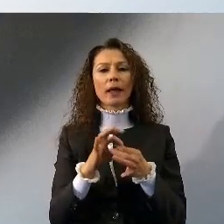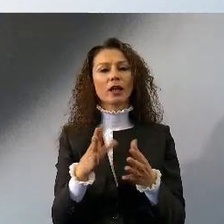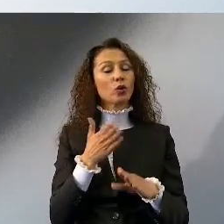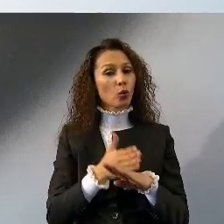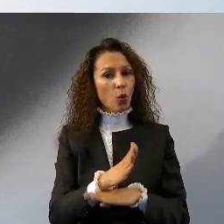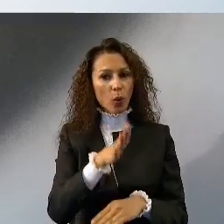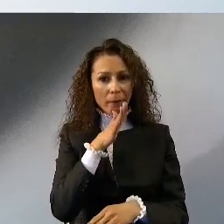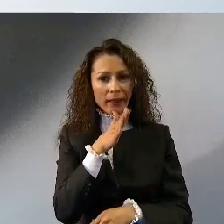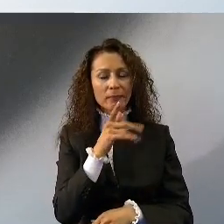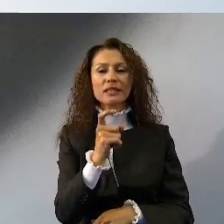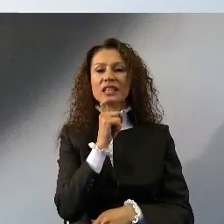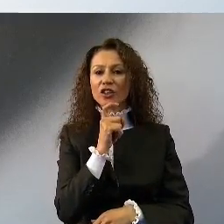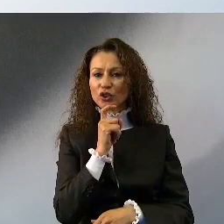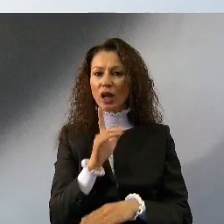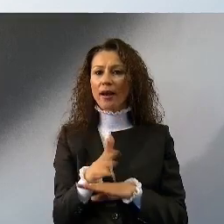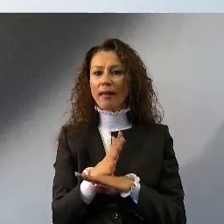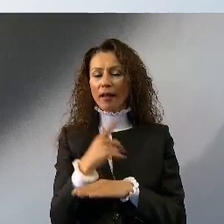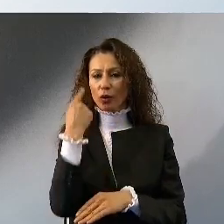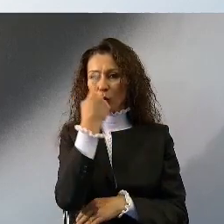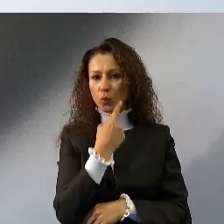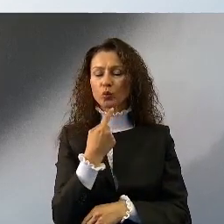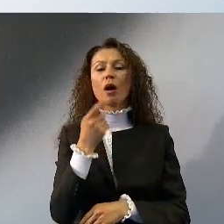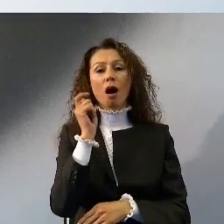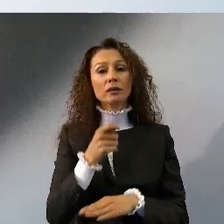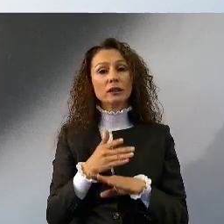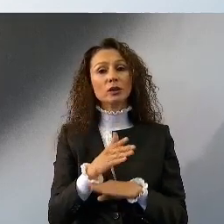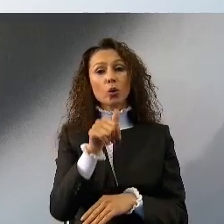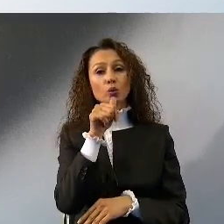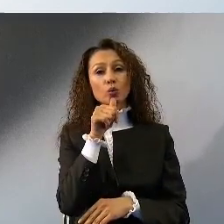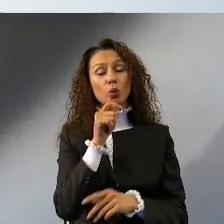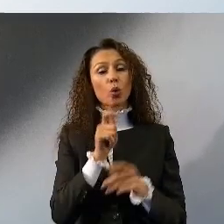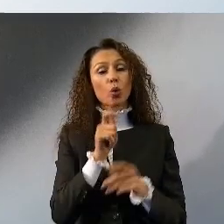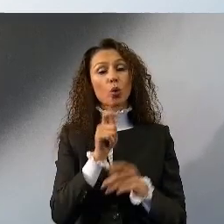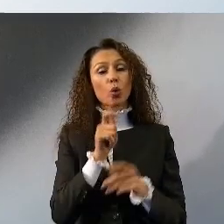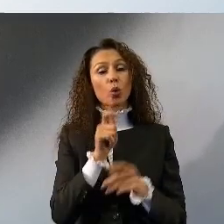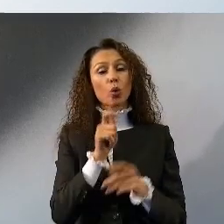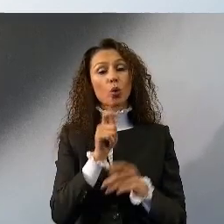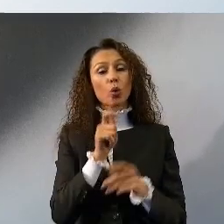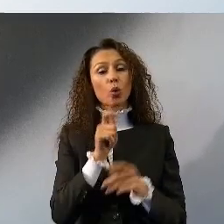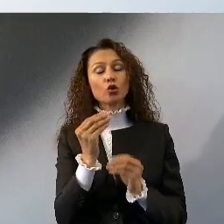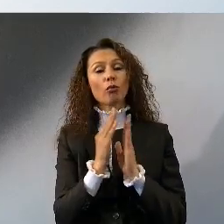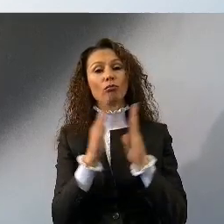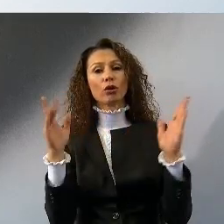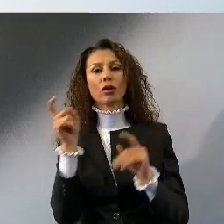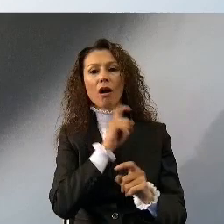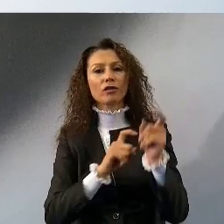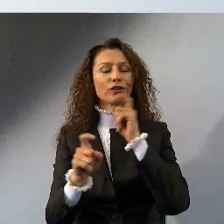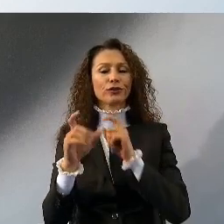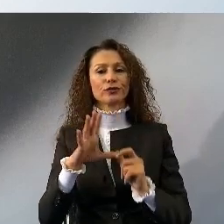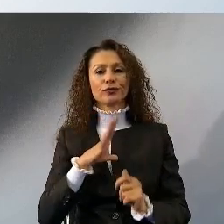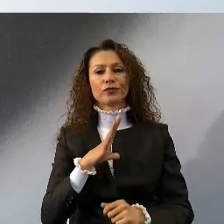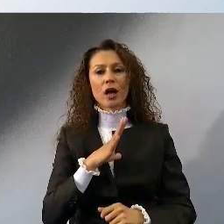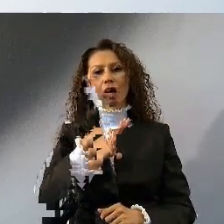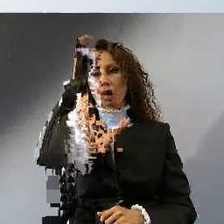bildiğimiz yanlışlar nedeniyle aslında suyun kullanımında da çok büyük yanlışlar yapıyoruz. Ve Türkiye'deki şu